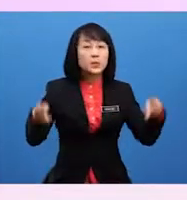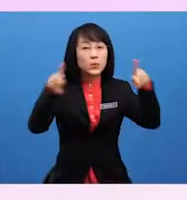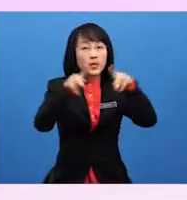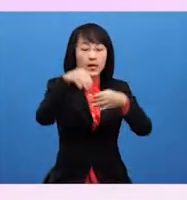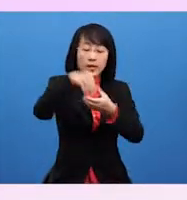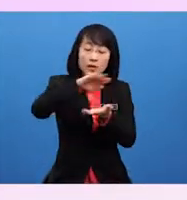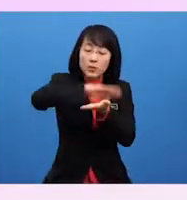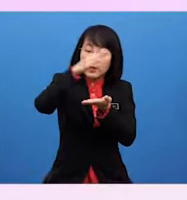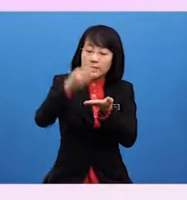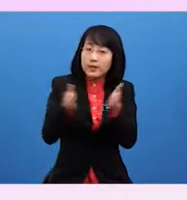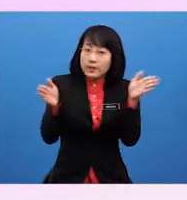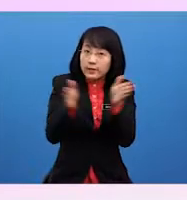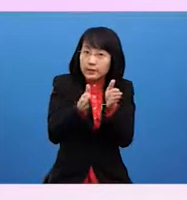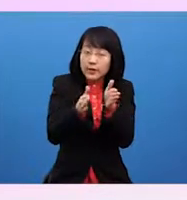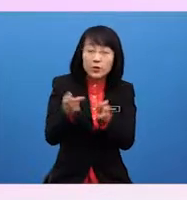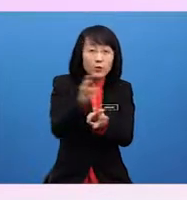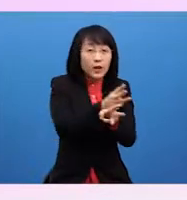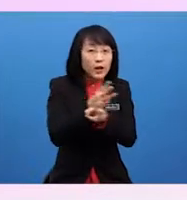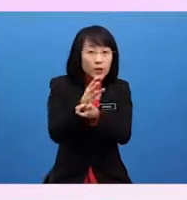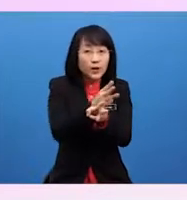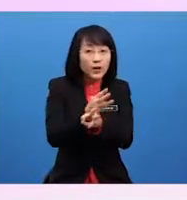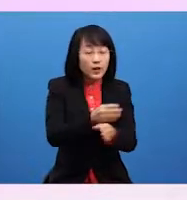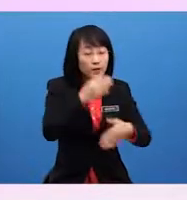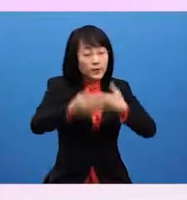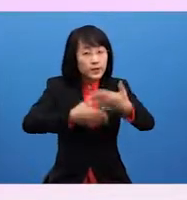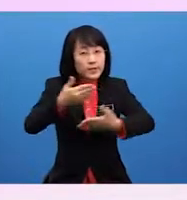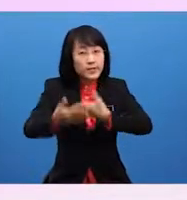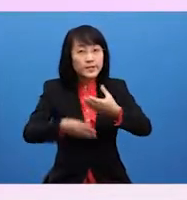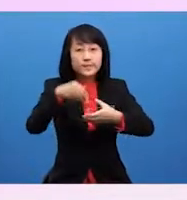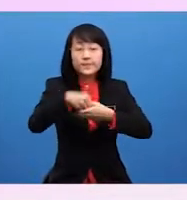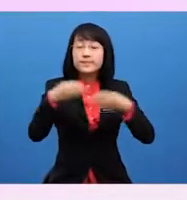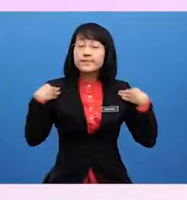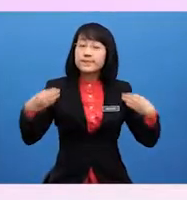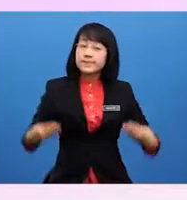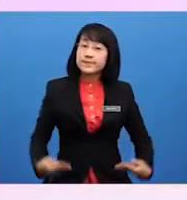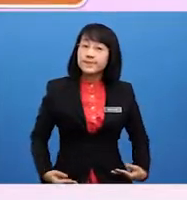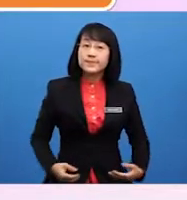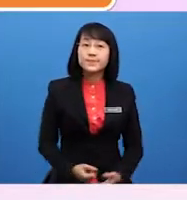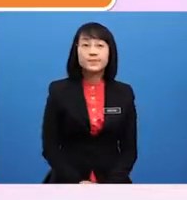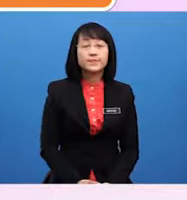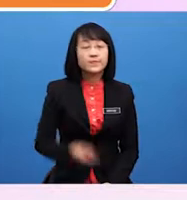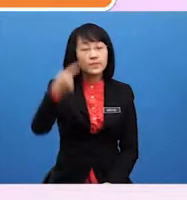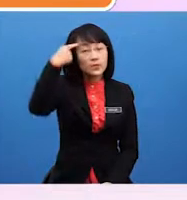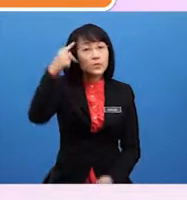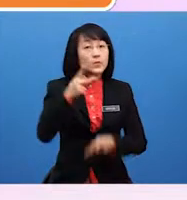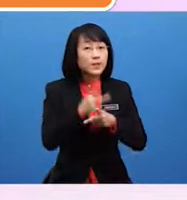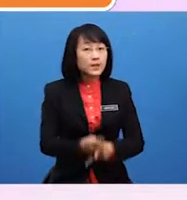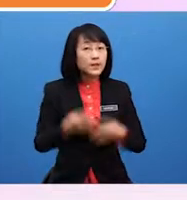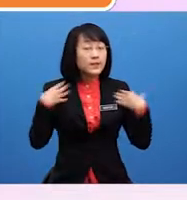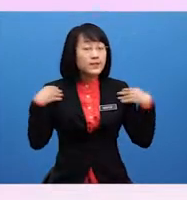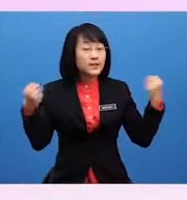kecil untuk mengawal atur proses-proses dalam badan bagi mengekalkan